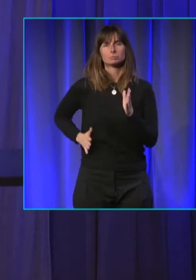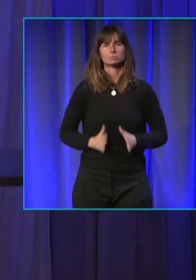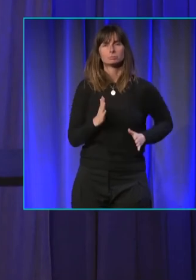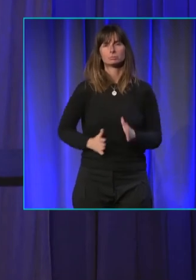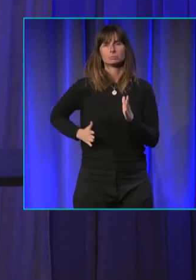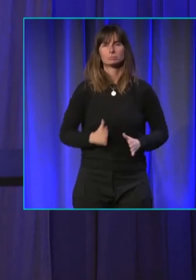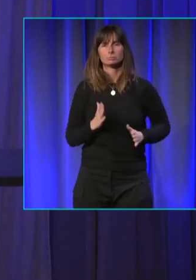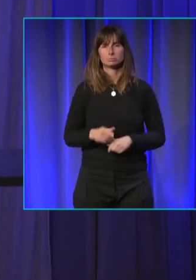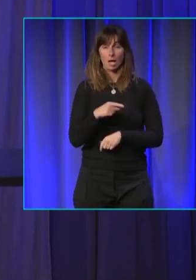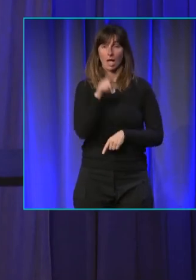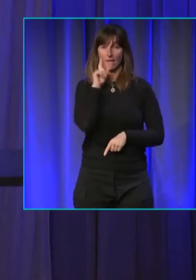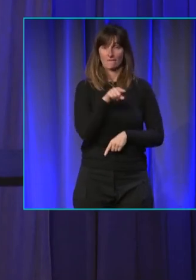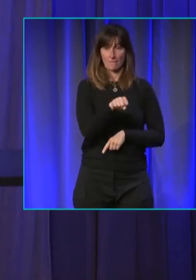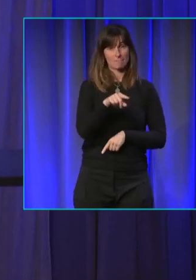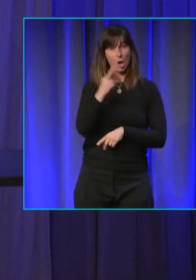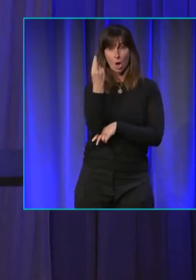Radcliffe, elle fait 2h14.